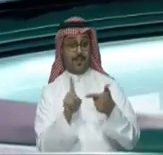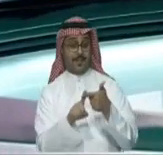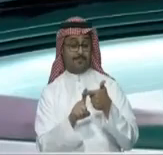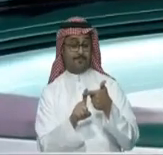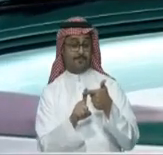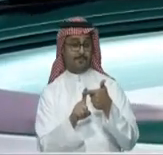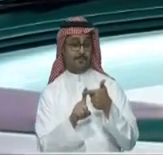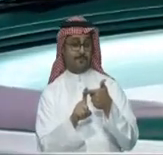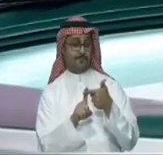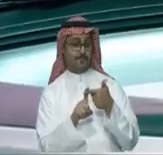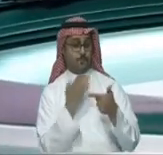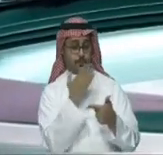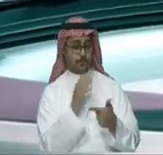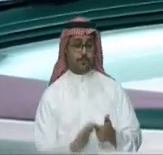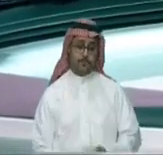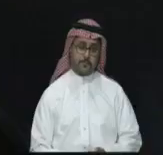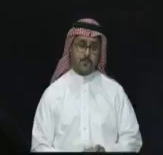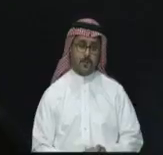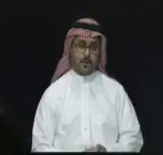كما نتابع أيضا في النشرة: